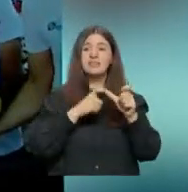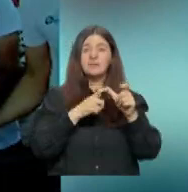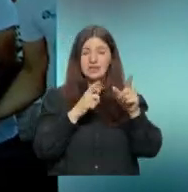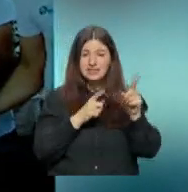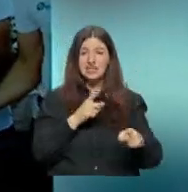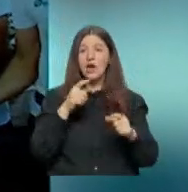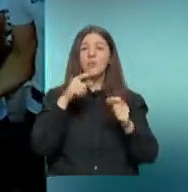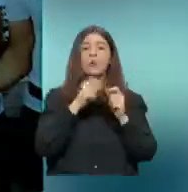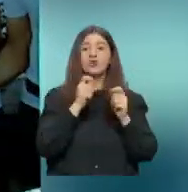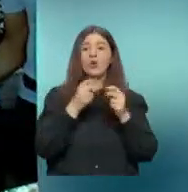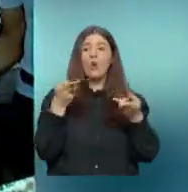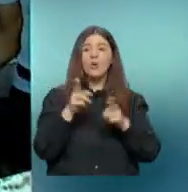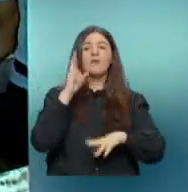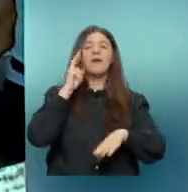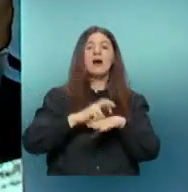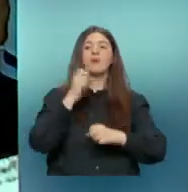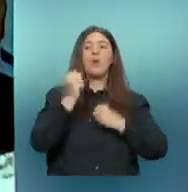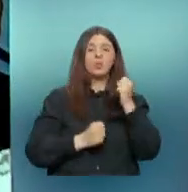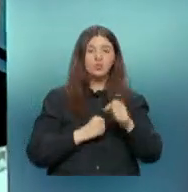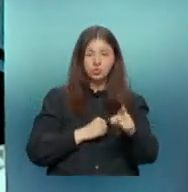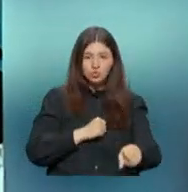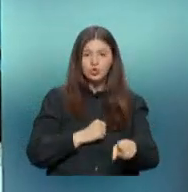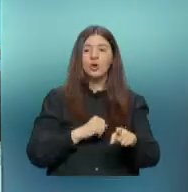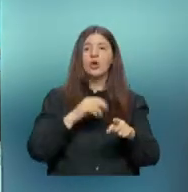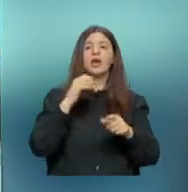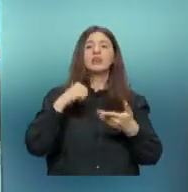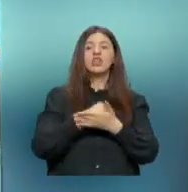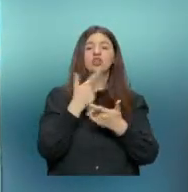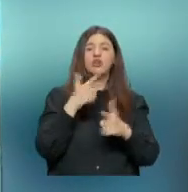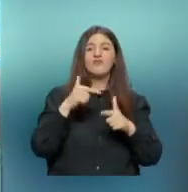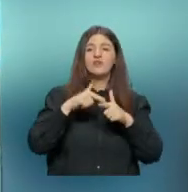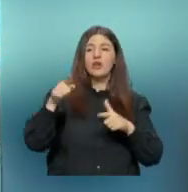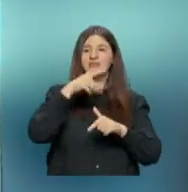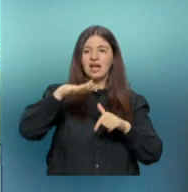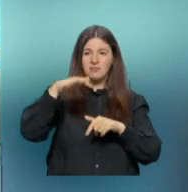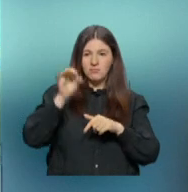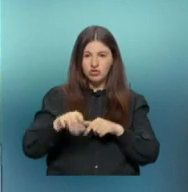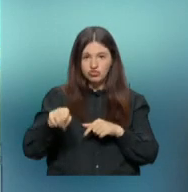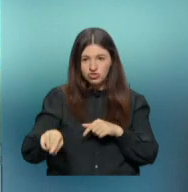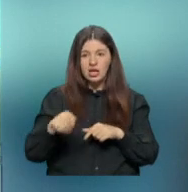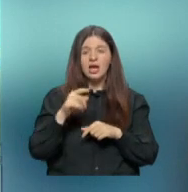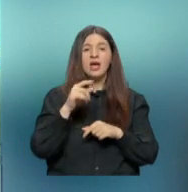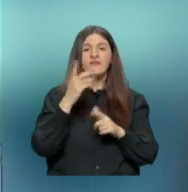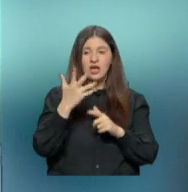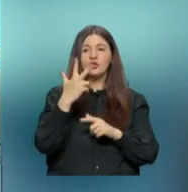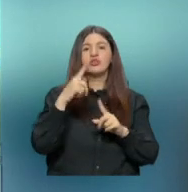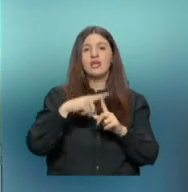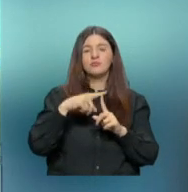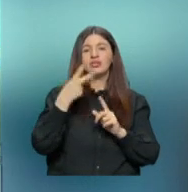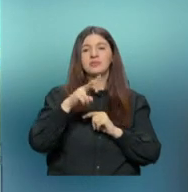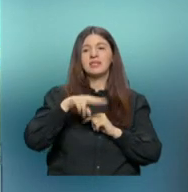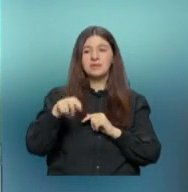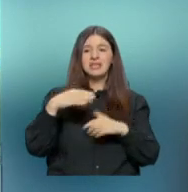Srebrenica Boşnak Soykırımı Anma Koşusu Yeşilköy Florya sahilinde başlayacak. Ve 3